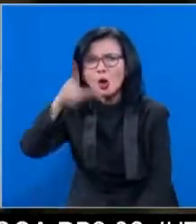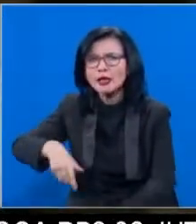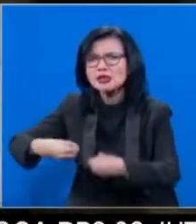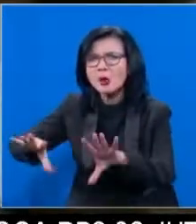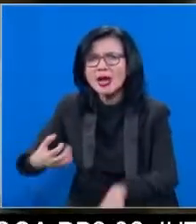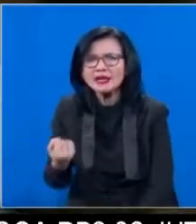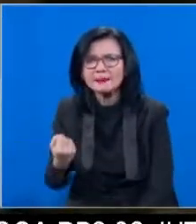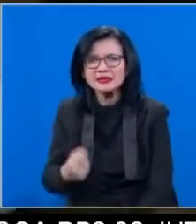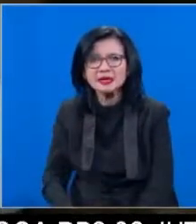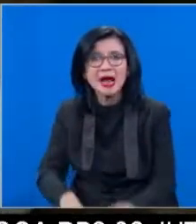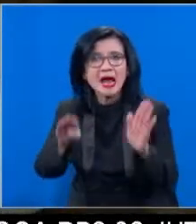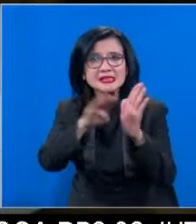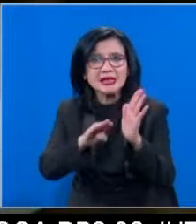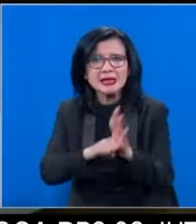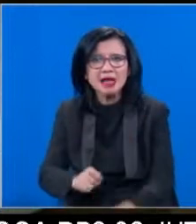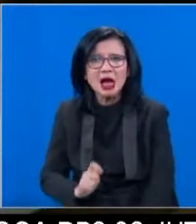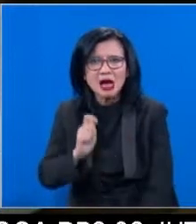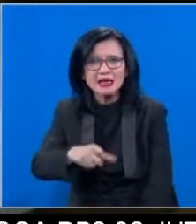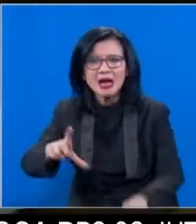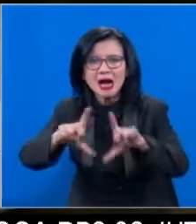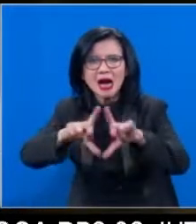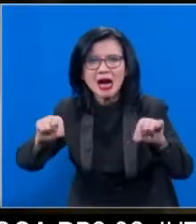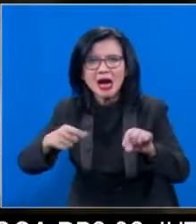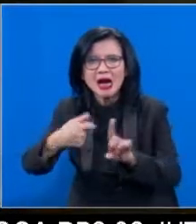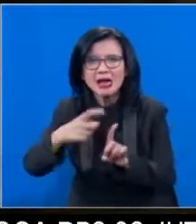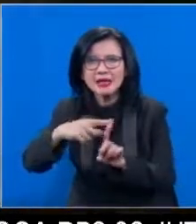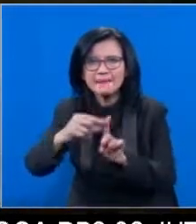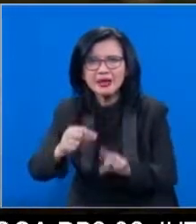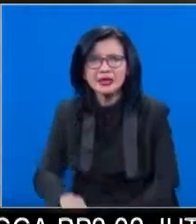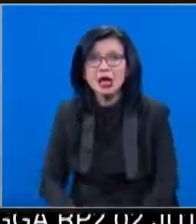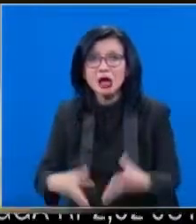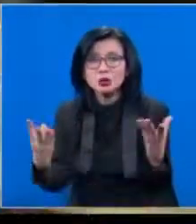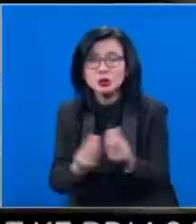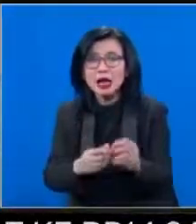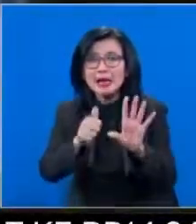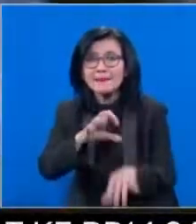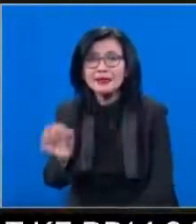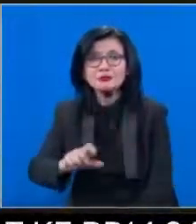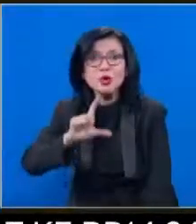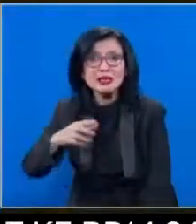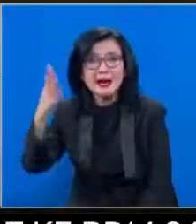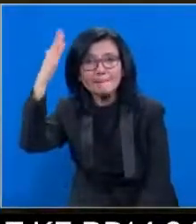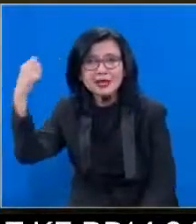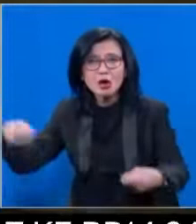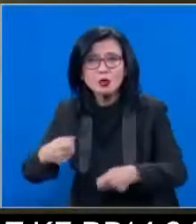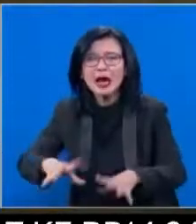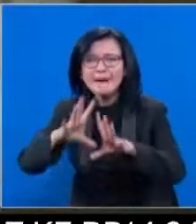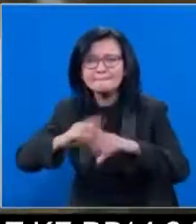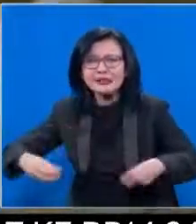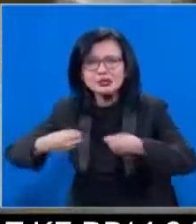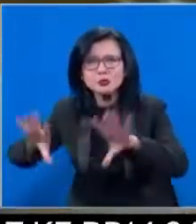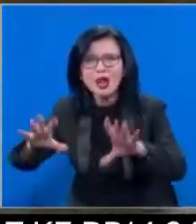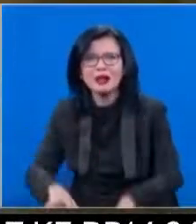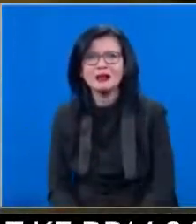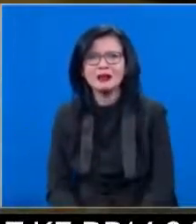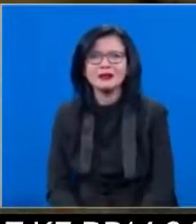syaratnya pembeli harus menyetorkan fotokopi KTP total 6000 liter minyak goreng yang disediakan pun ludes terjual